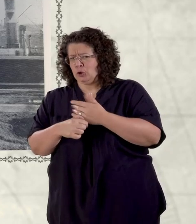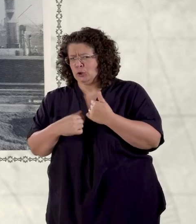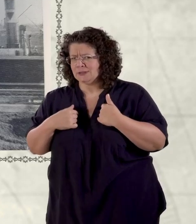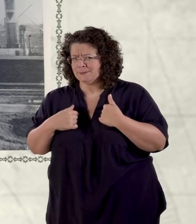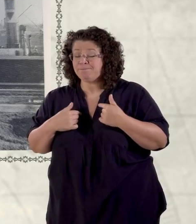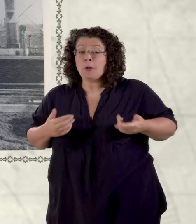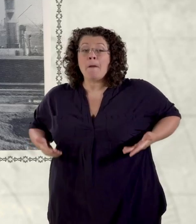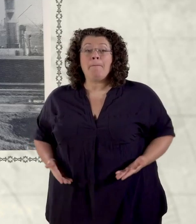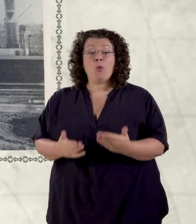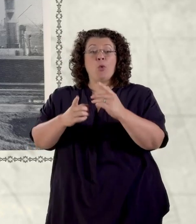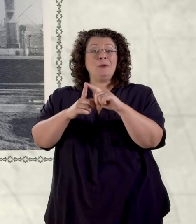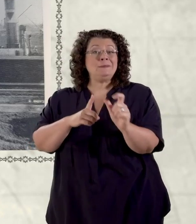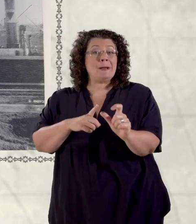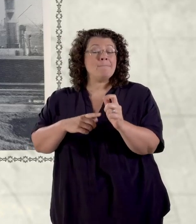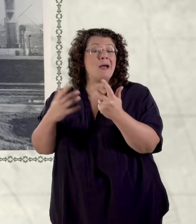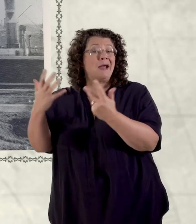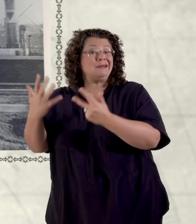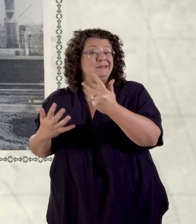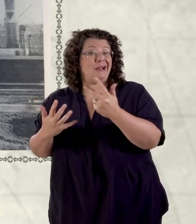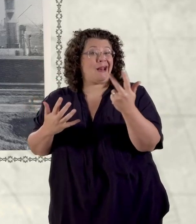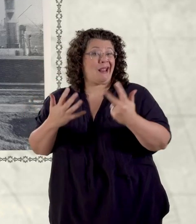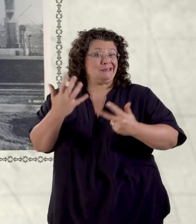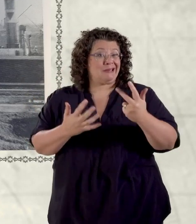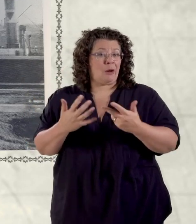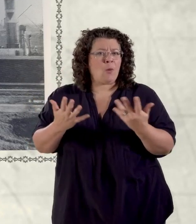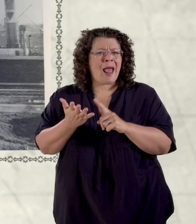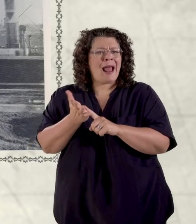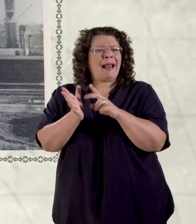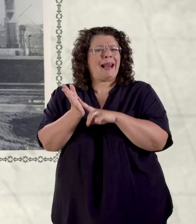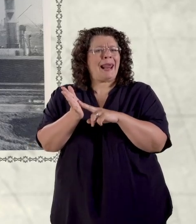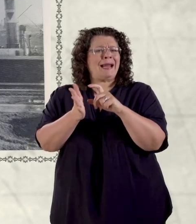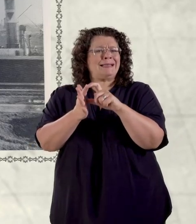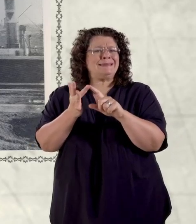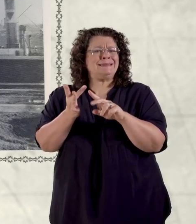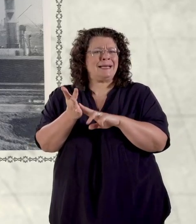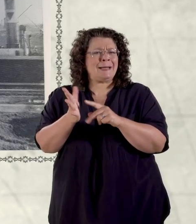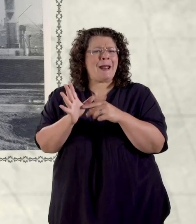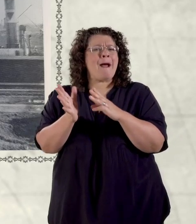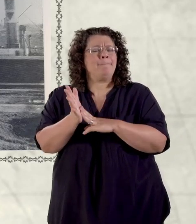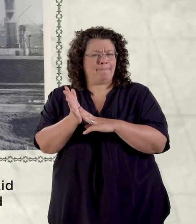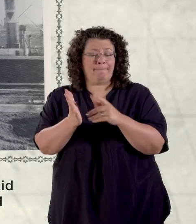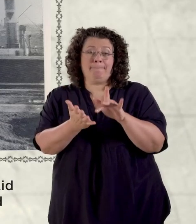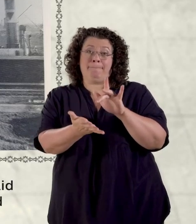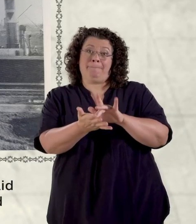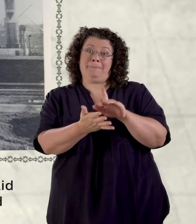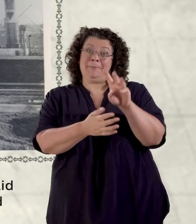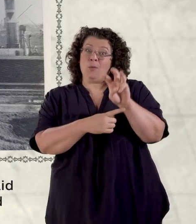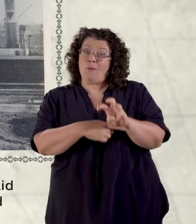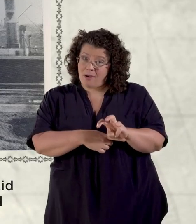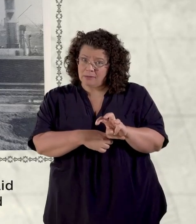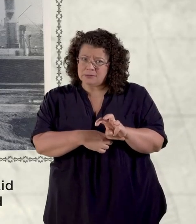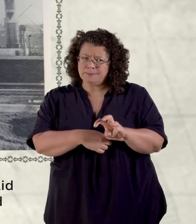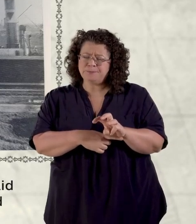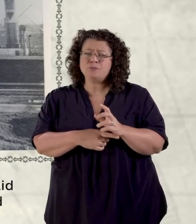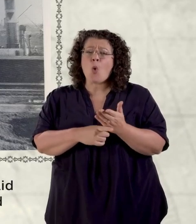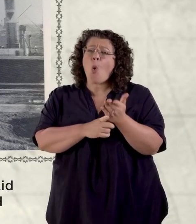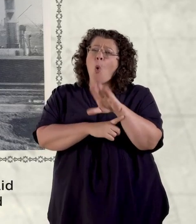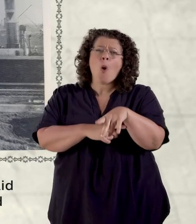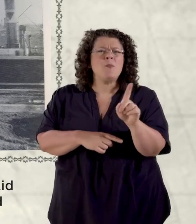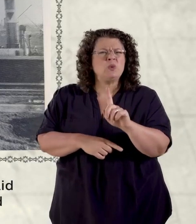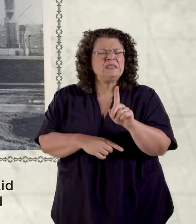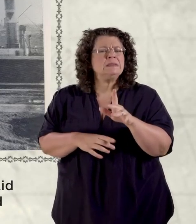Cymru. Ges i fymagi o'r fferm, ffechan. A gan mai fi, oedd y mab hynna